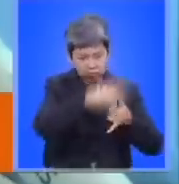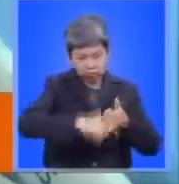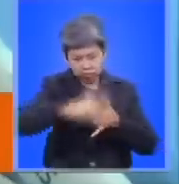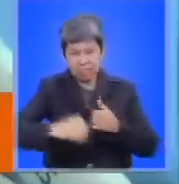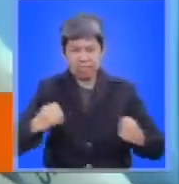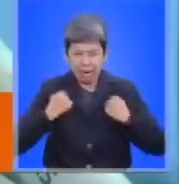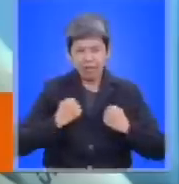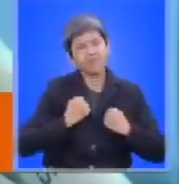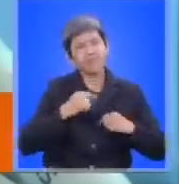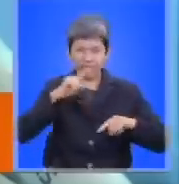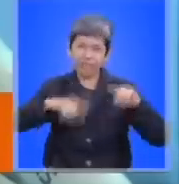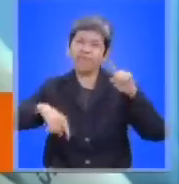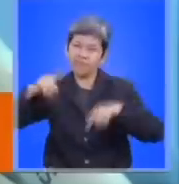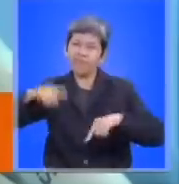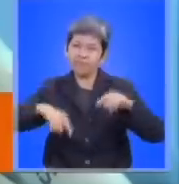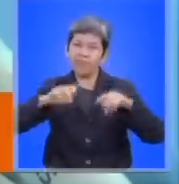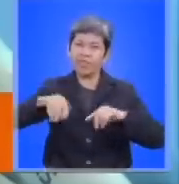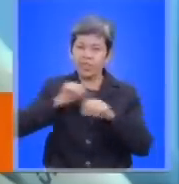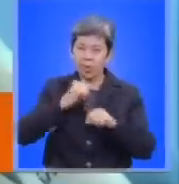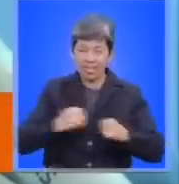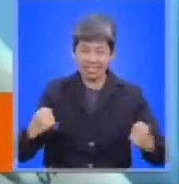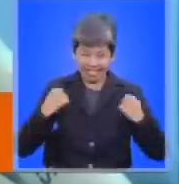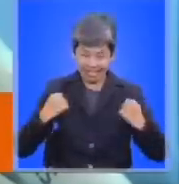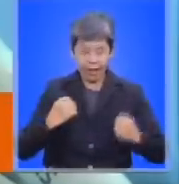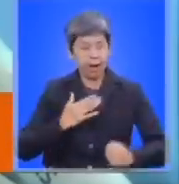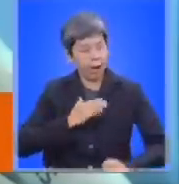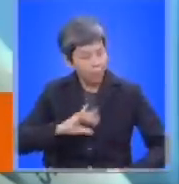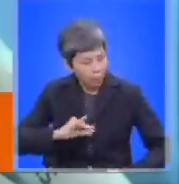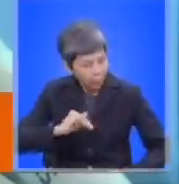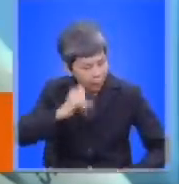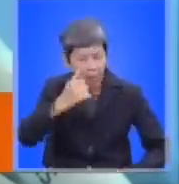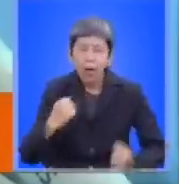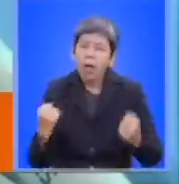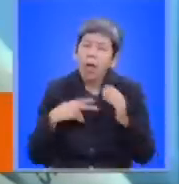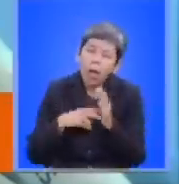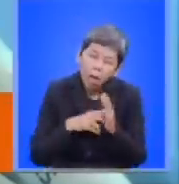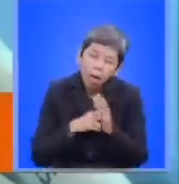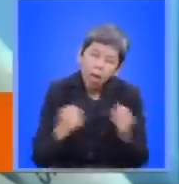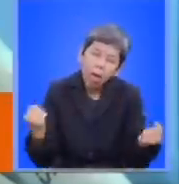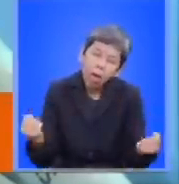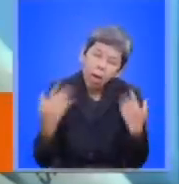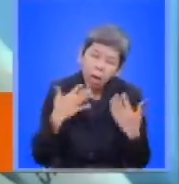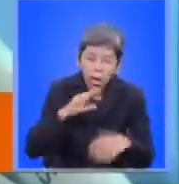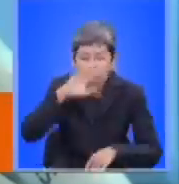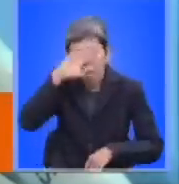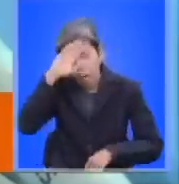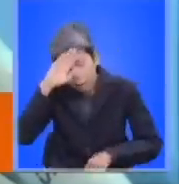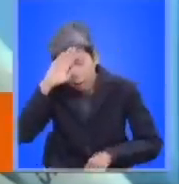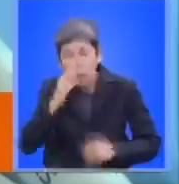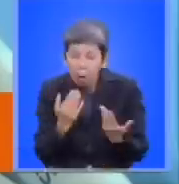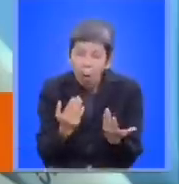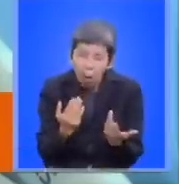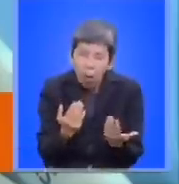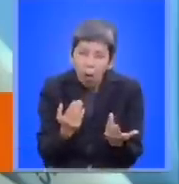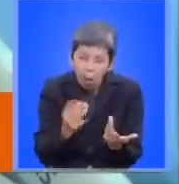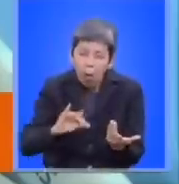ะครับถ้าคนแข็งแรงมากเขาก็ฟื้นตัวเร็วถ้าคนไม่แข็งแรงมากเขาก็อาจจะมีการฟื้นตัวช้านะ